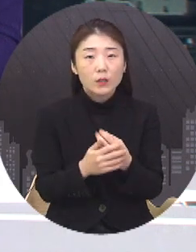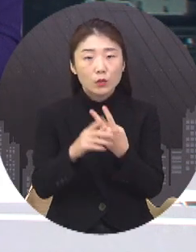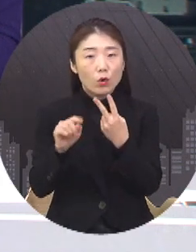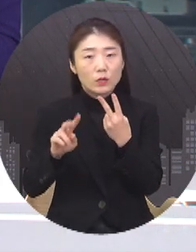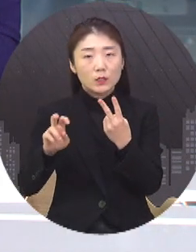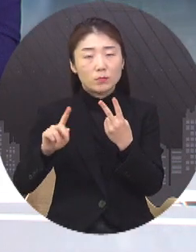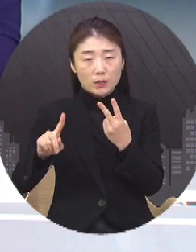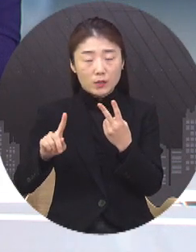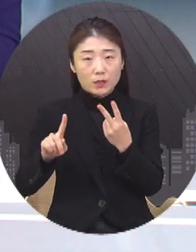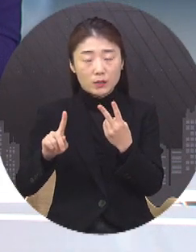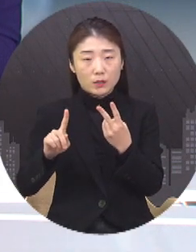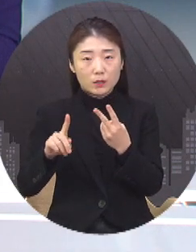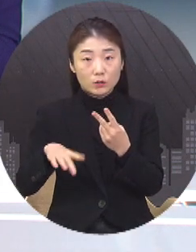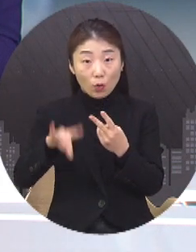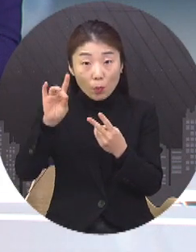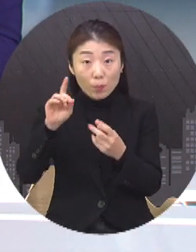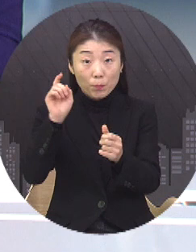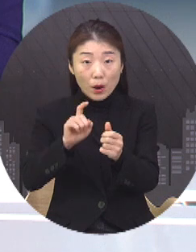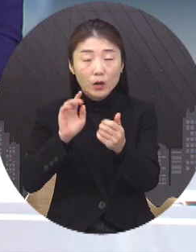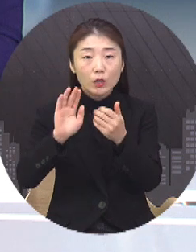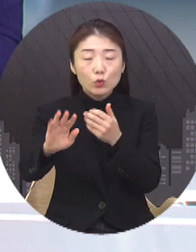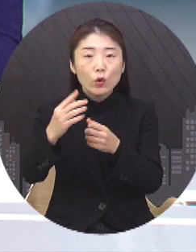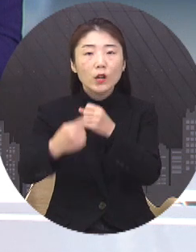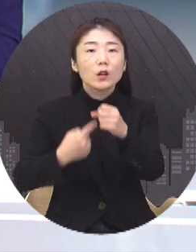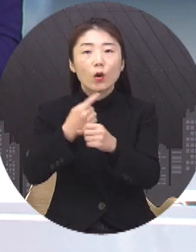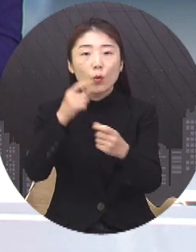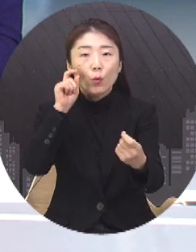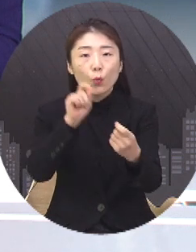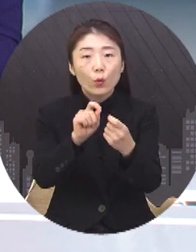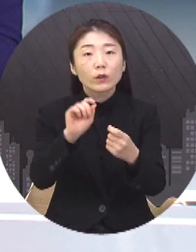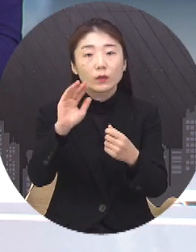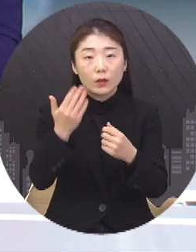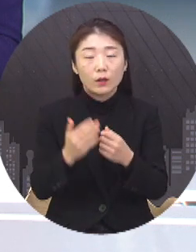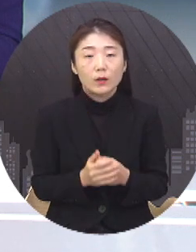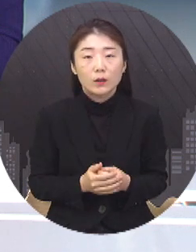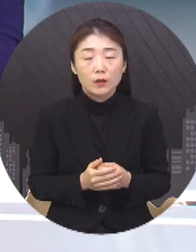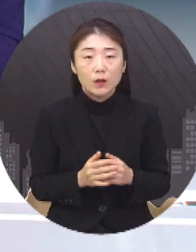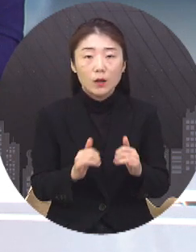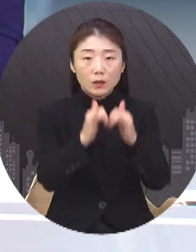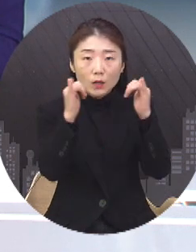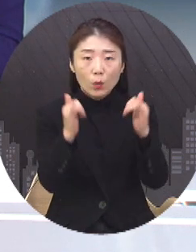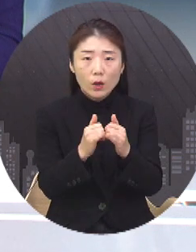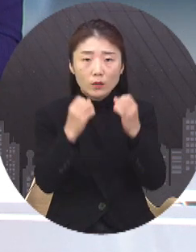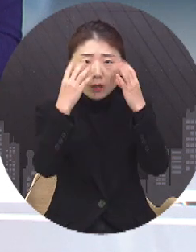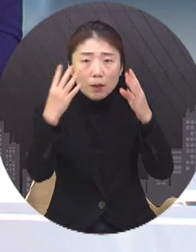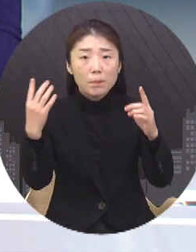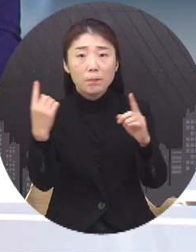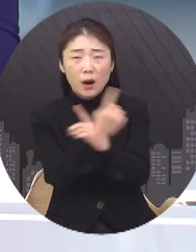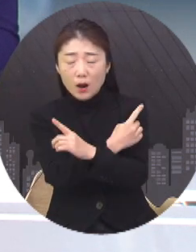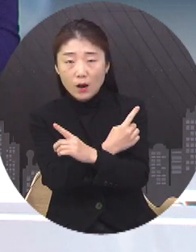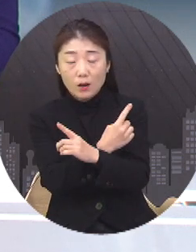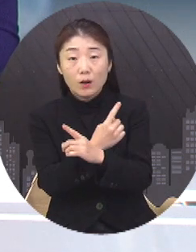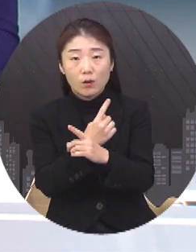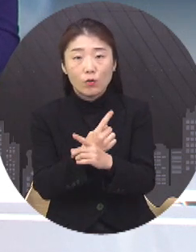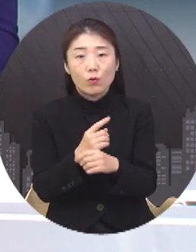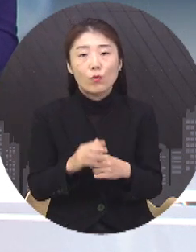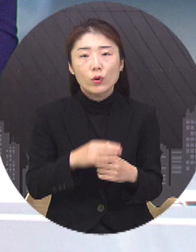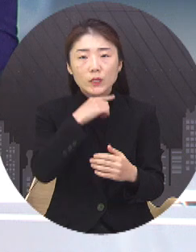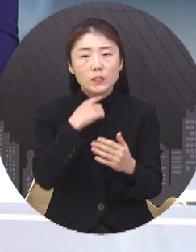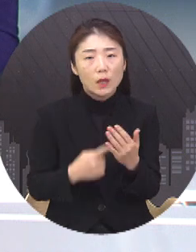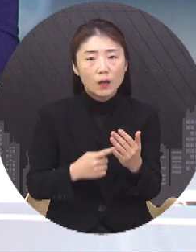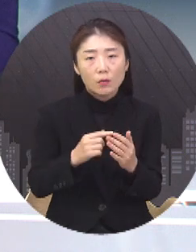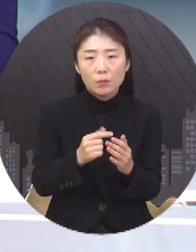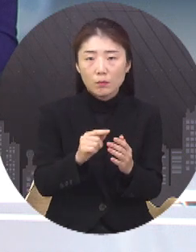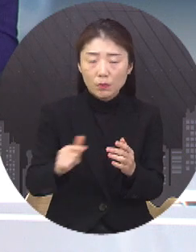우리의 일상을 송두리째 바꿔놓고 사회 여러 분야의 어려움과 희생도 길어지고 있습니다 오늘은 그동안의